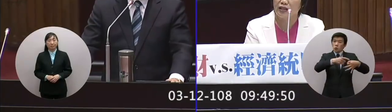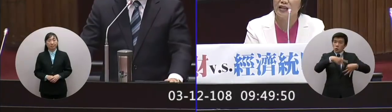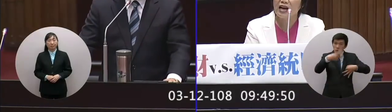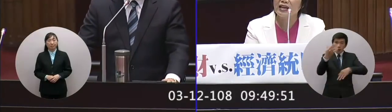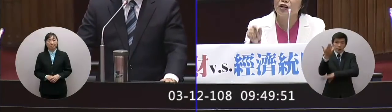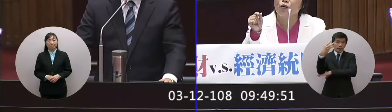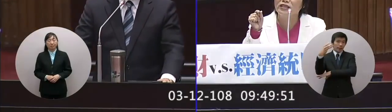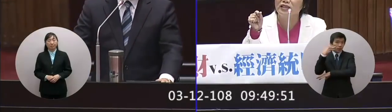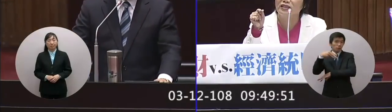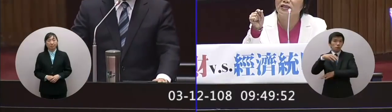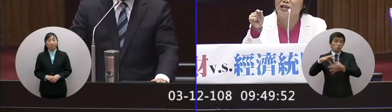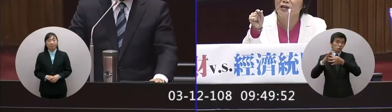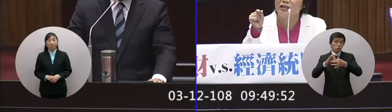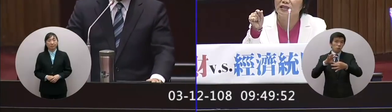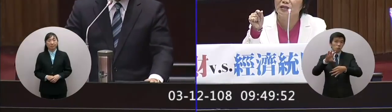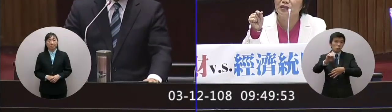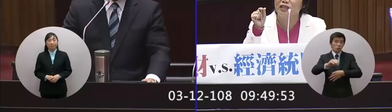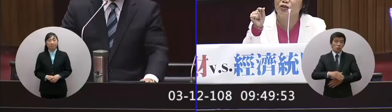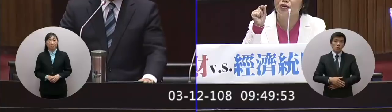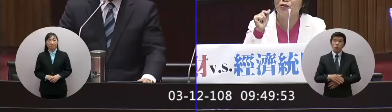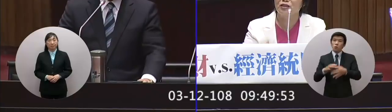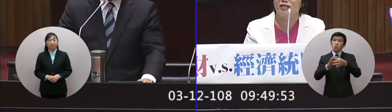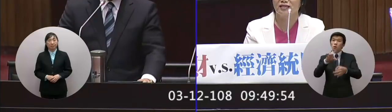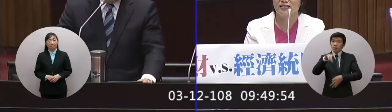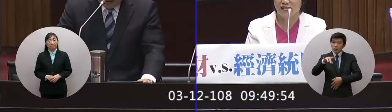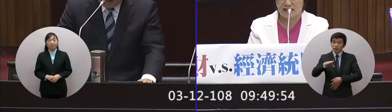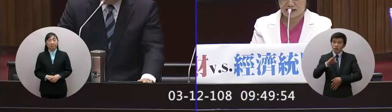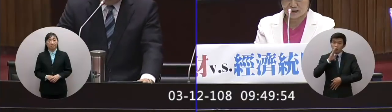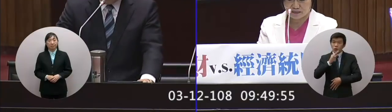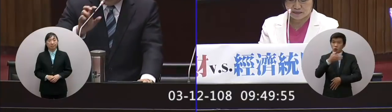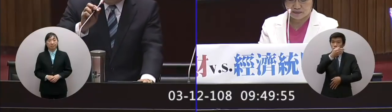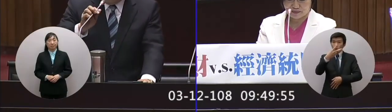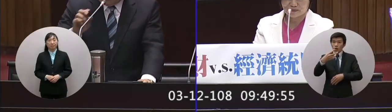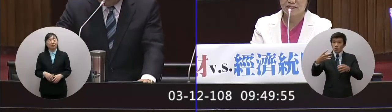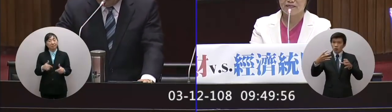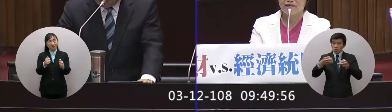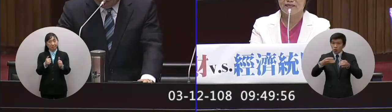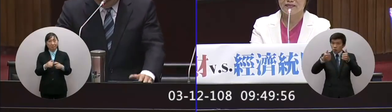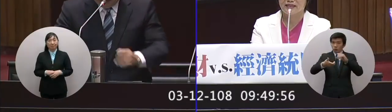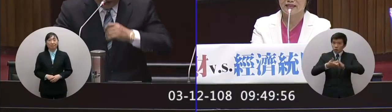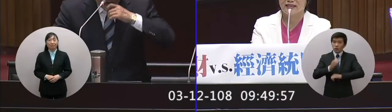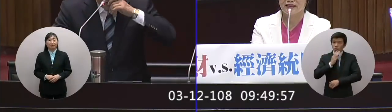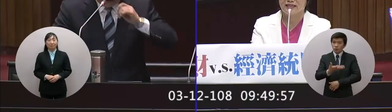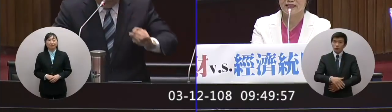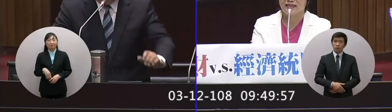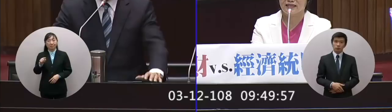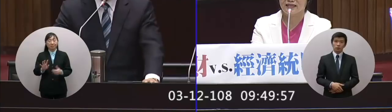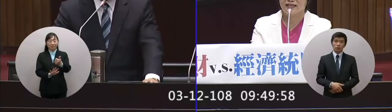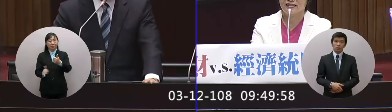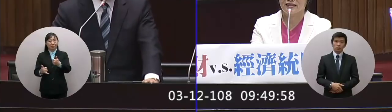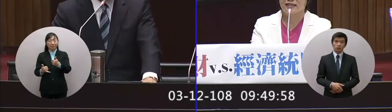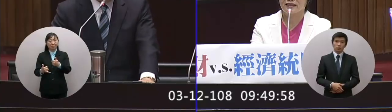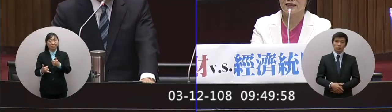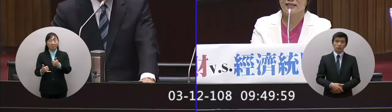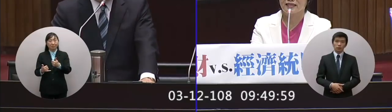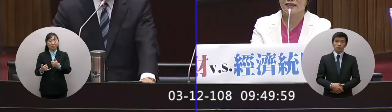是有关联？啊，也关键性诶，你是不是伫九二共识？ 啊，感谢姚委员特别